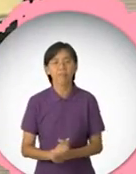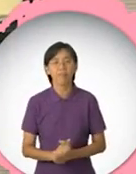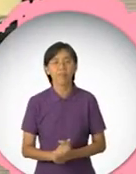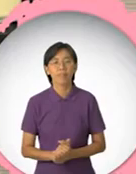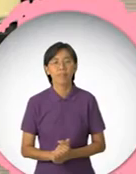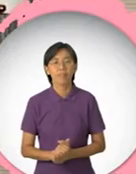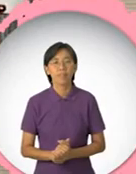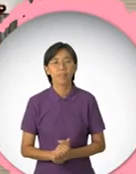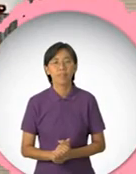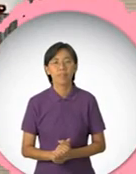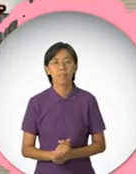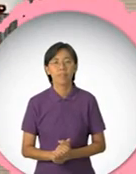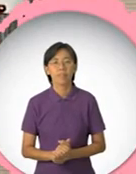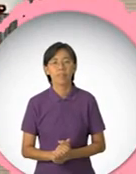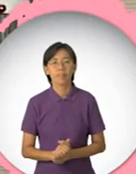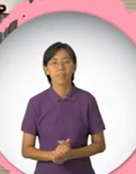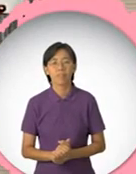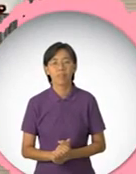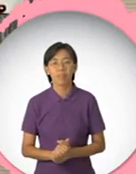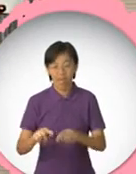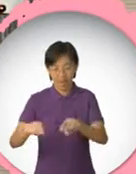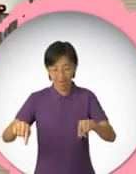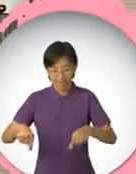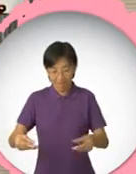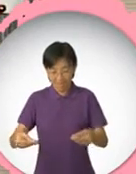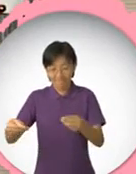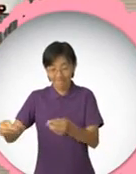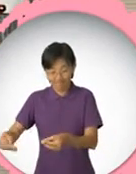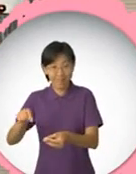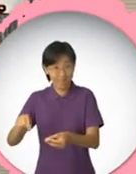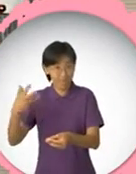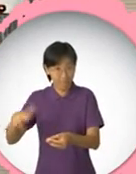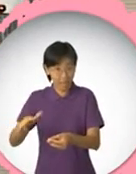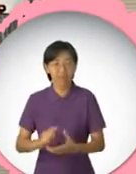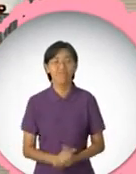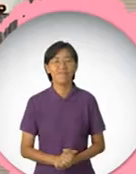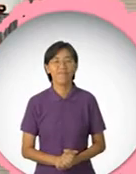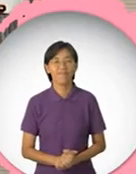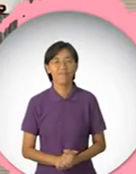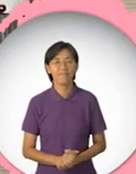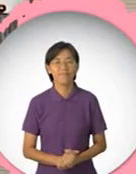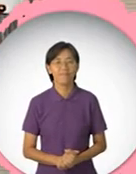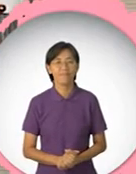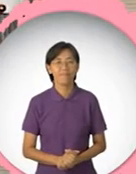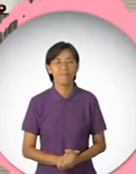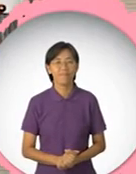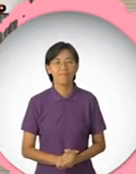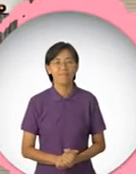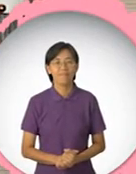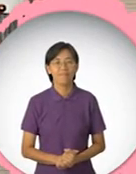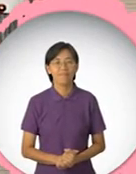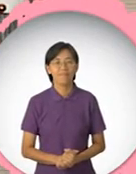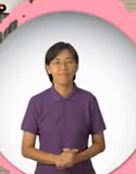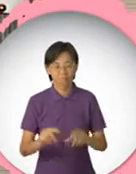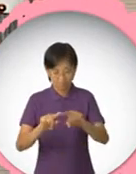างนะคะถัดไปอันนี้ก็เสร็จเรียบร้อย เรียบร้อยนะครับแผ่นนี้โอ้ตรงเท่านี้เล